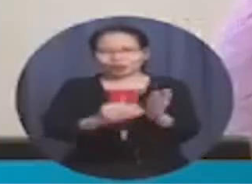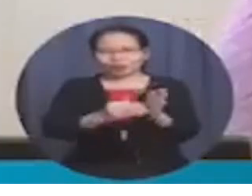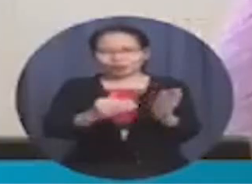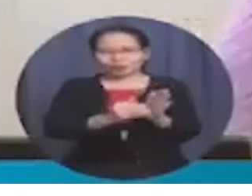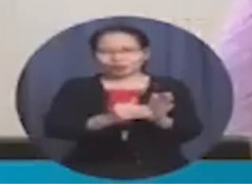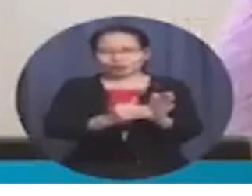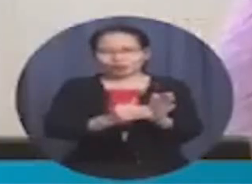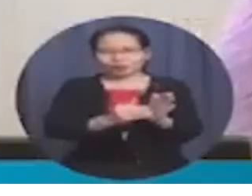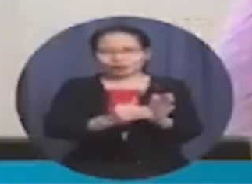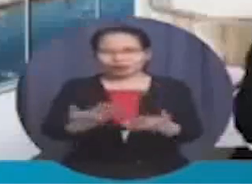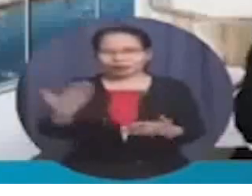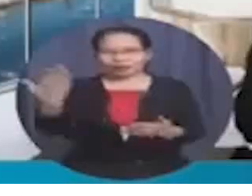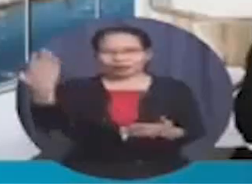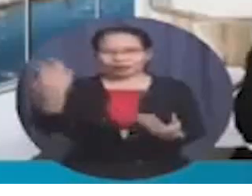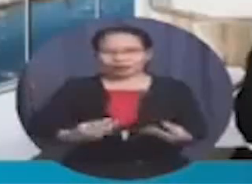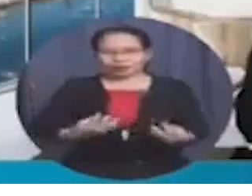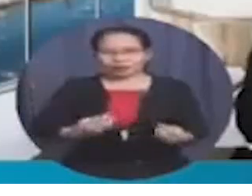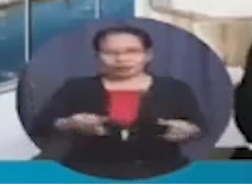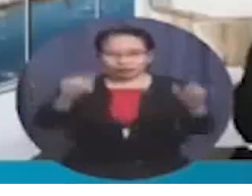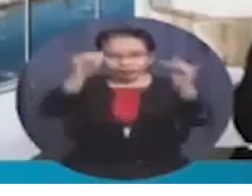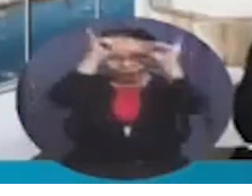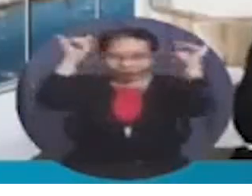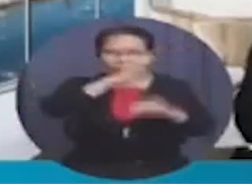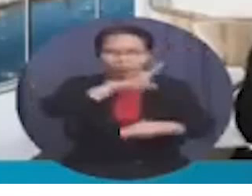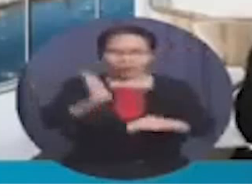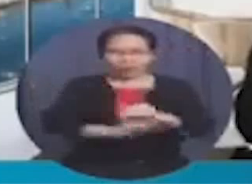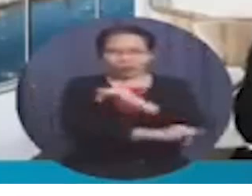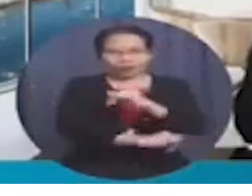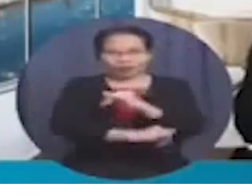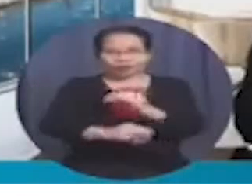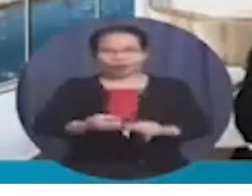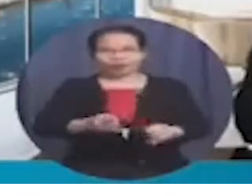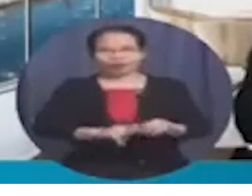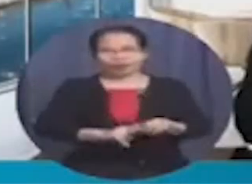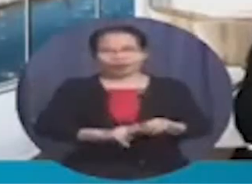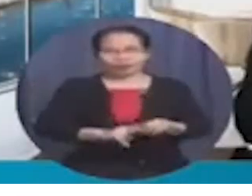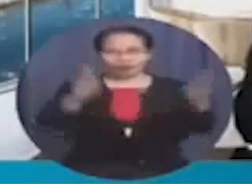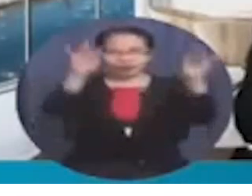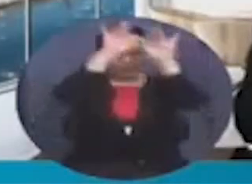Ang Brazil, ang pinakamaraming baka sa buong mundo.